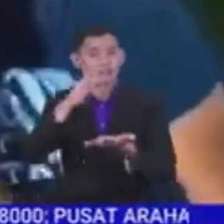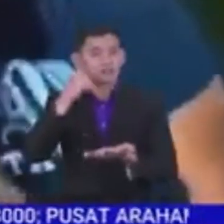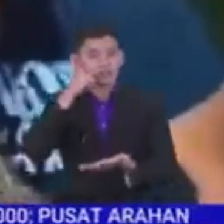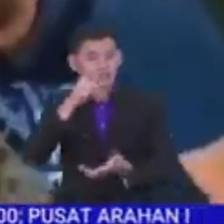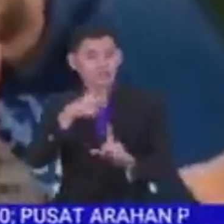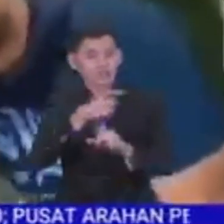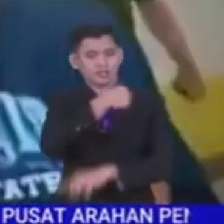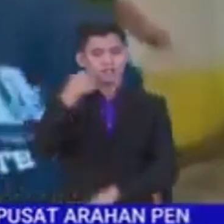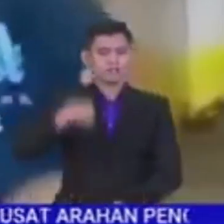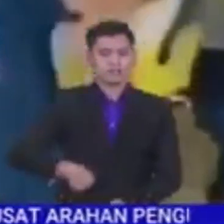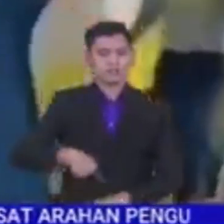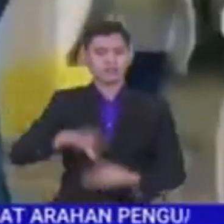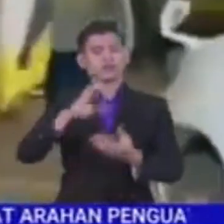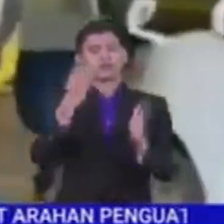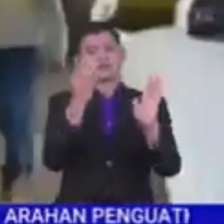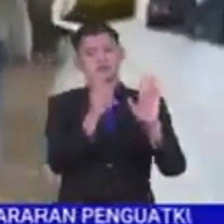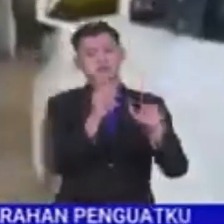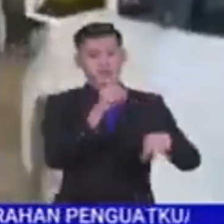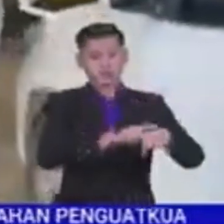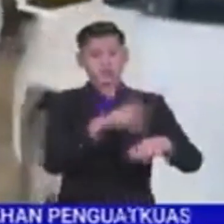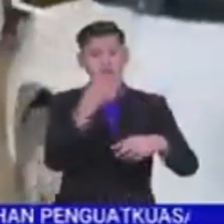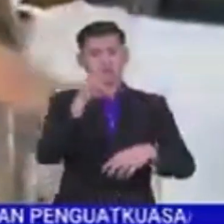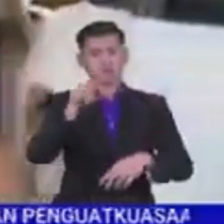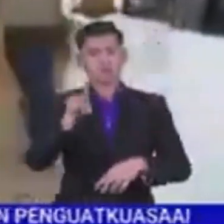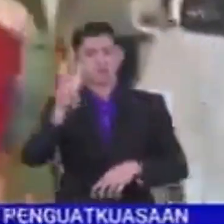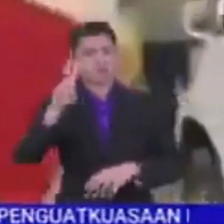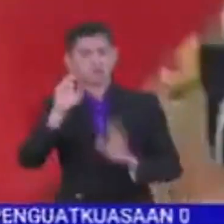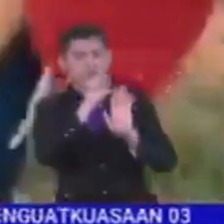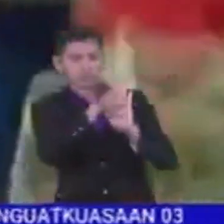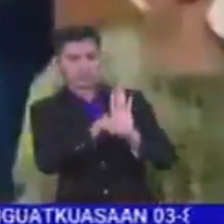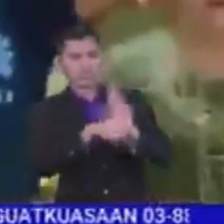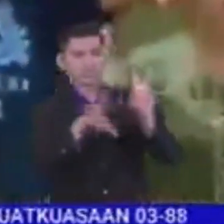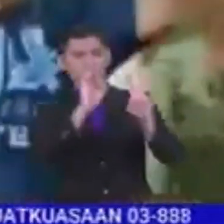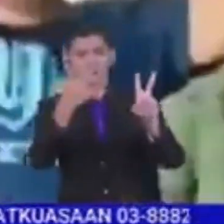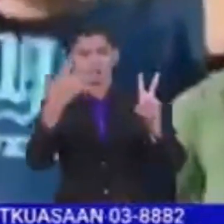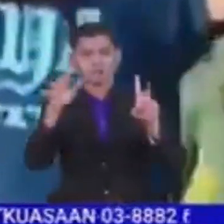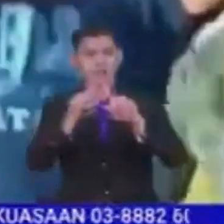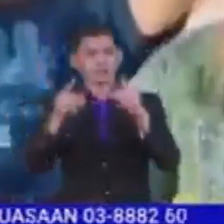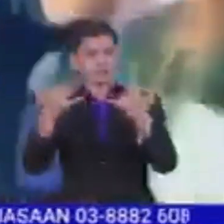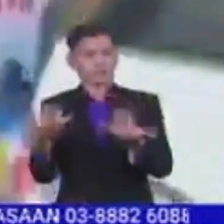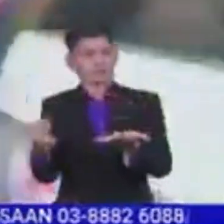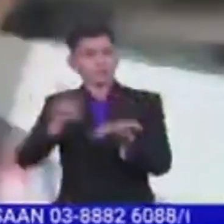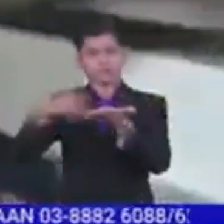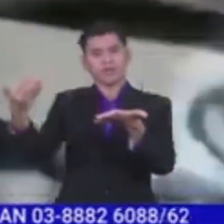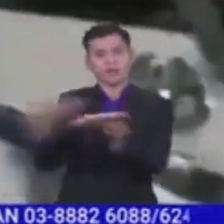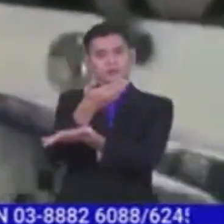catatan masa 14.15 saat pada 2015.